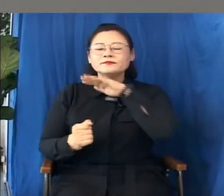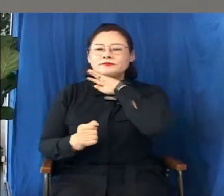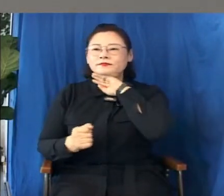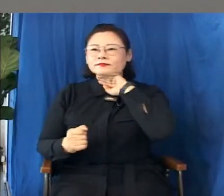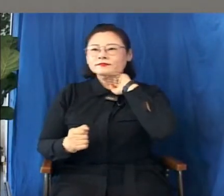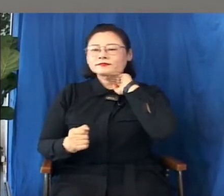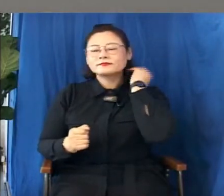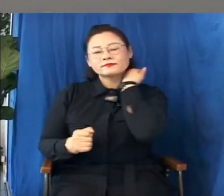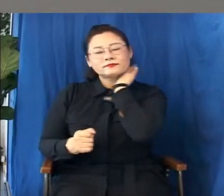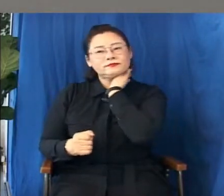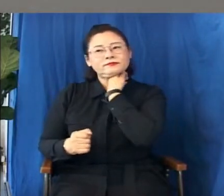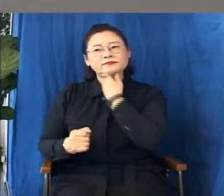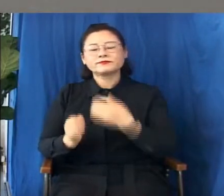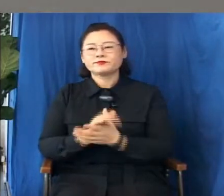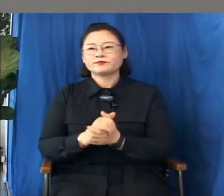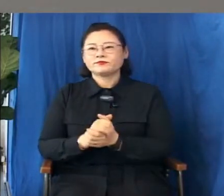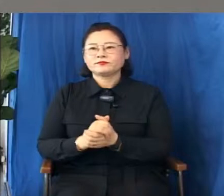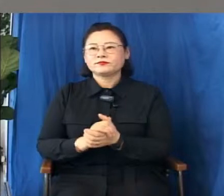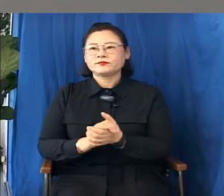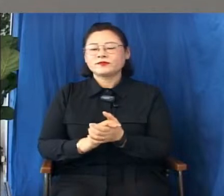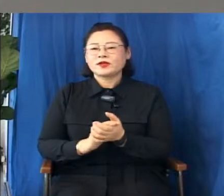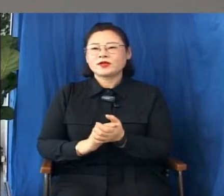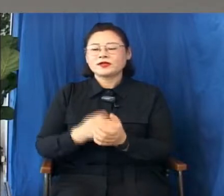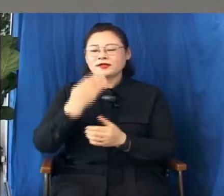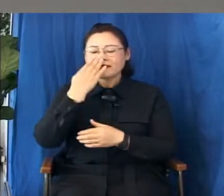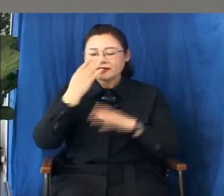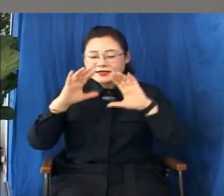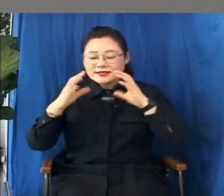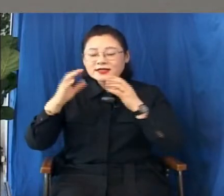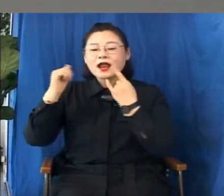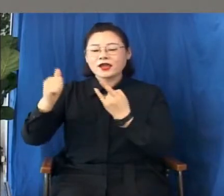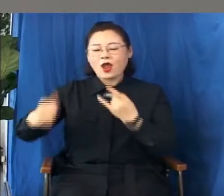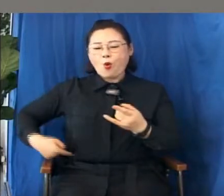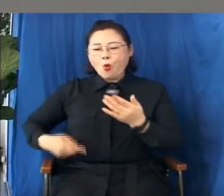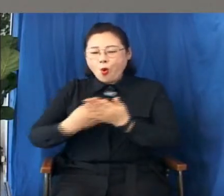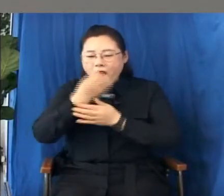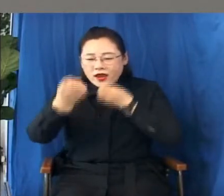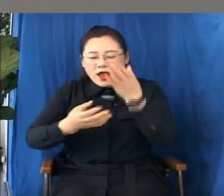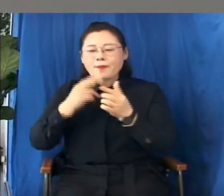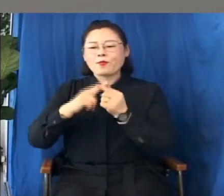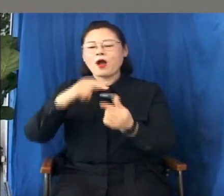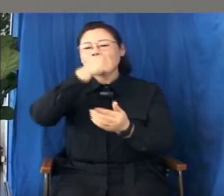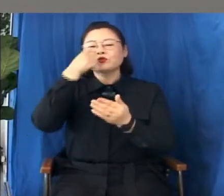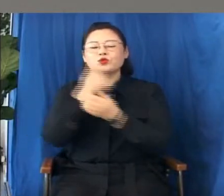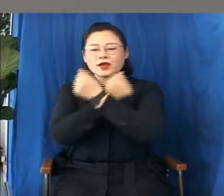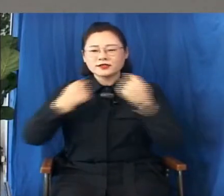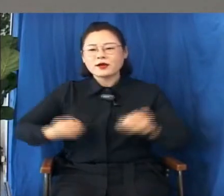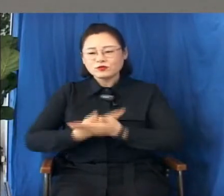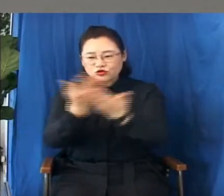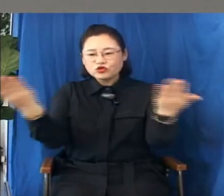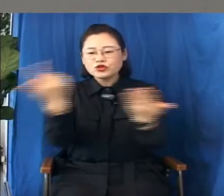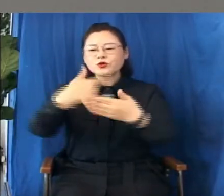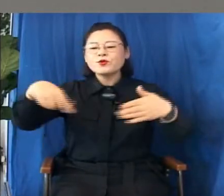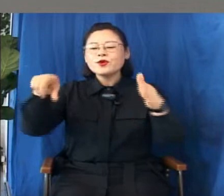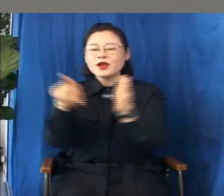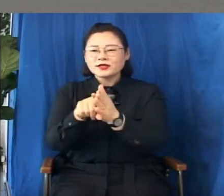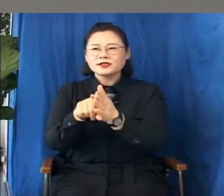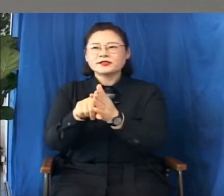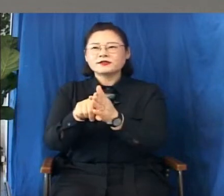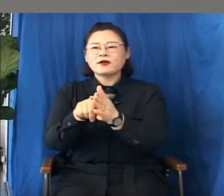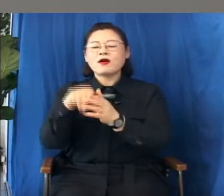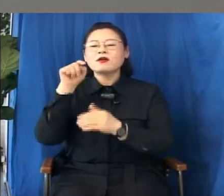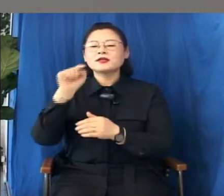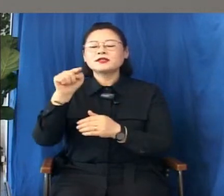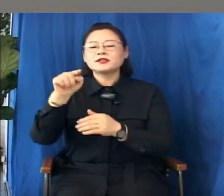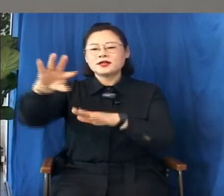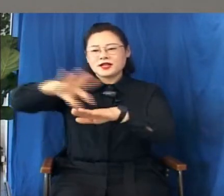예수를 우리 조상의 하나님이 살리시고 이스라엘에게 회개함과 제사함을 주시려고 그를 오른손으로 높이사 임금과